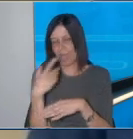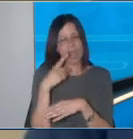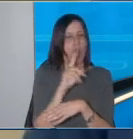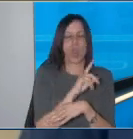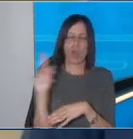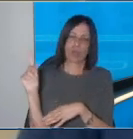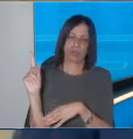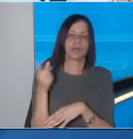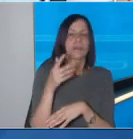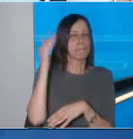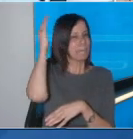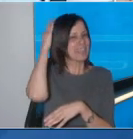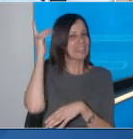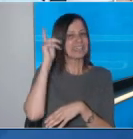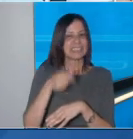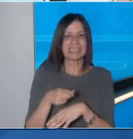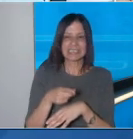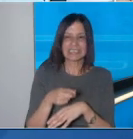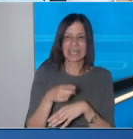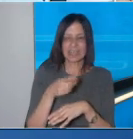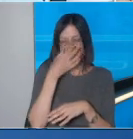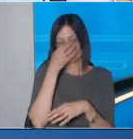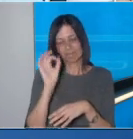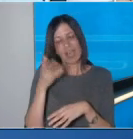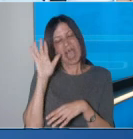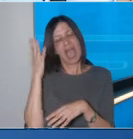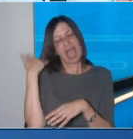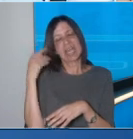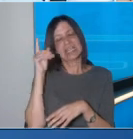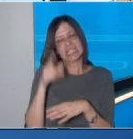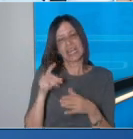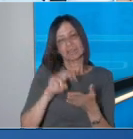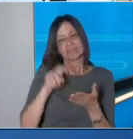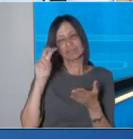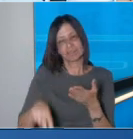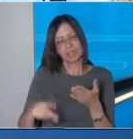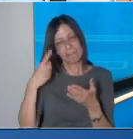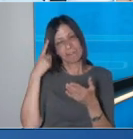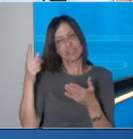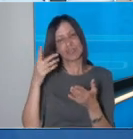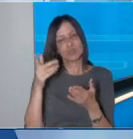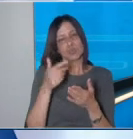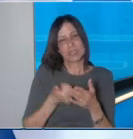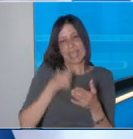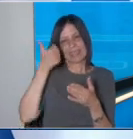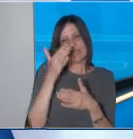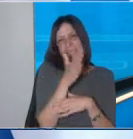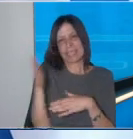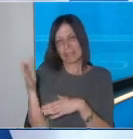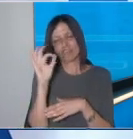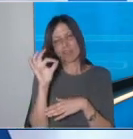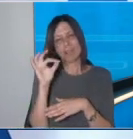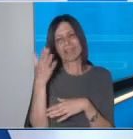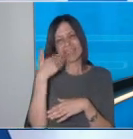בדיוק העניין. נפתלי בנט צריך להיפרד, היה צריך להיפרד, מהמחשבה שהוא ינהיג את הימין של מדינת